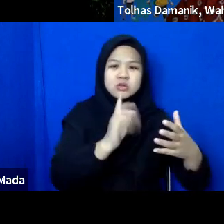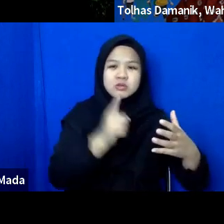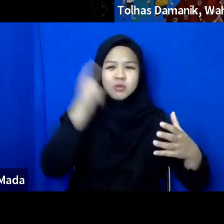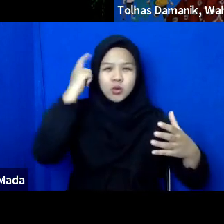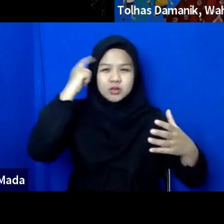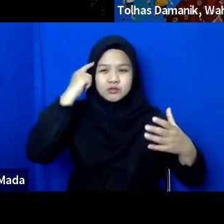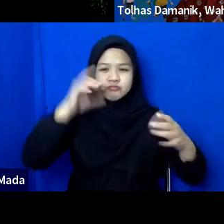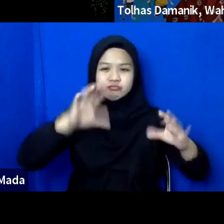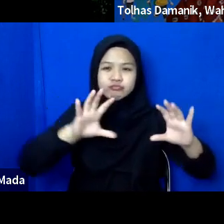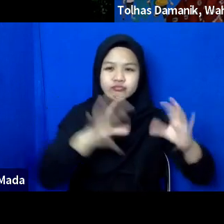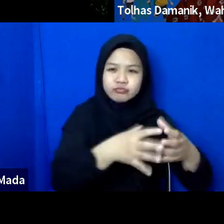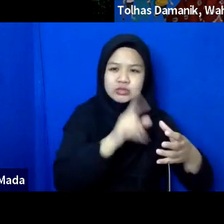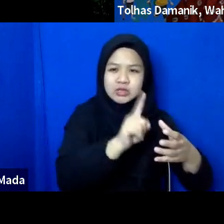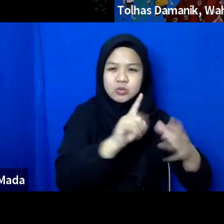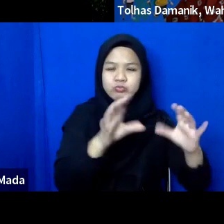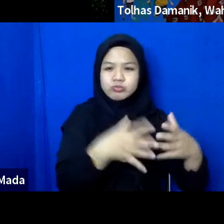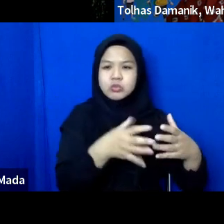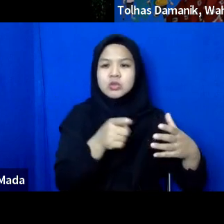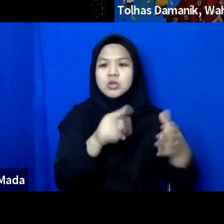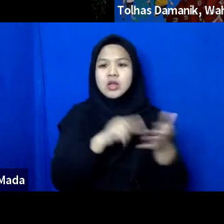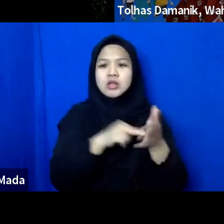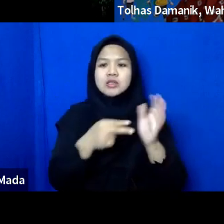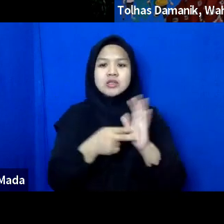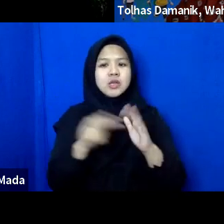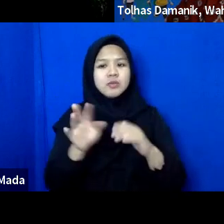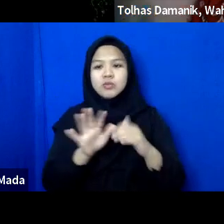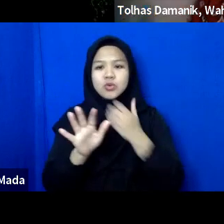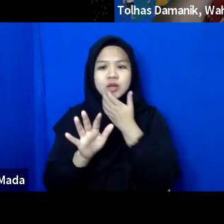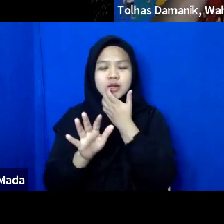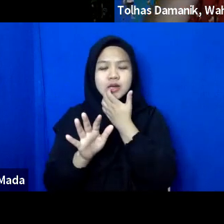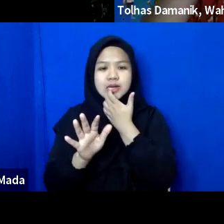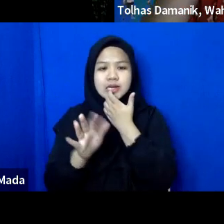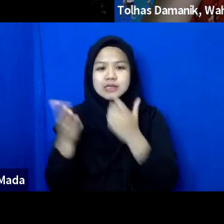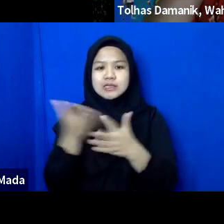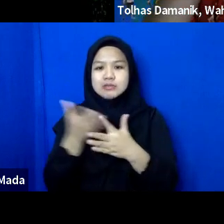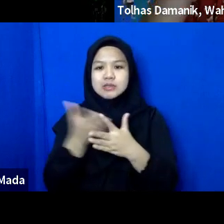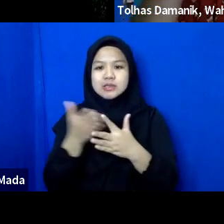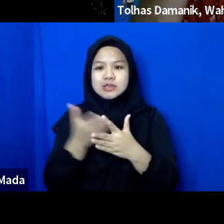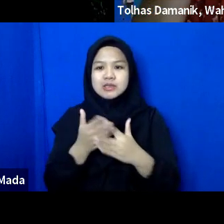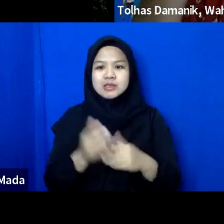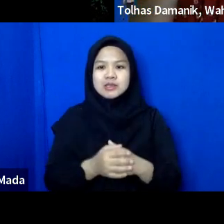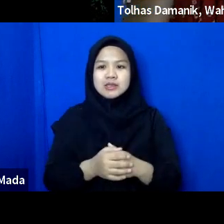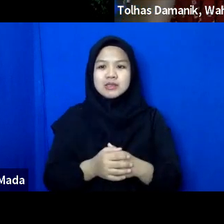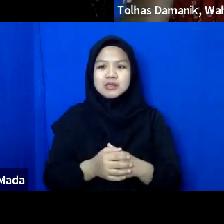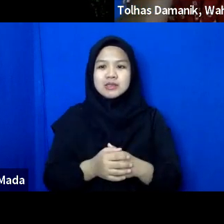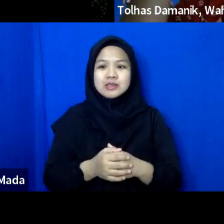maka bukan bukan accessibility mungkin